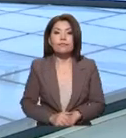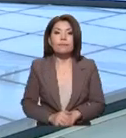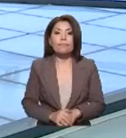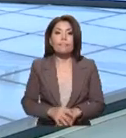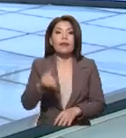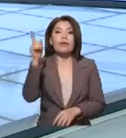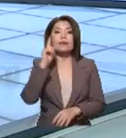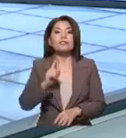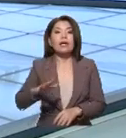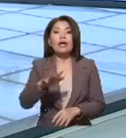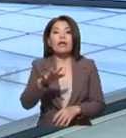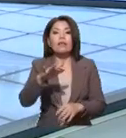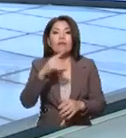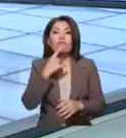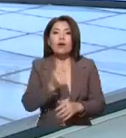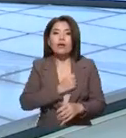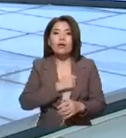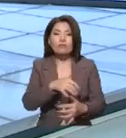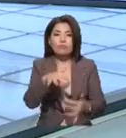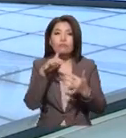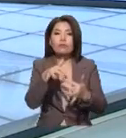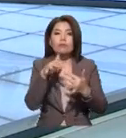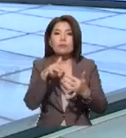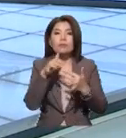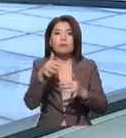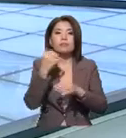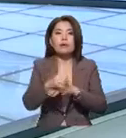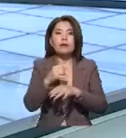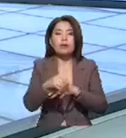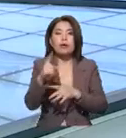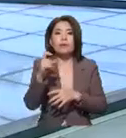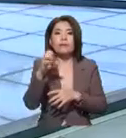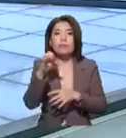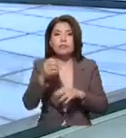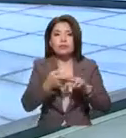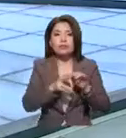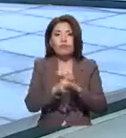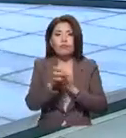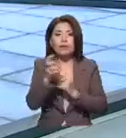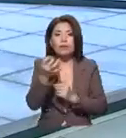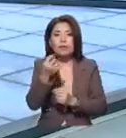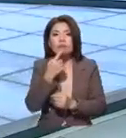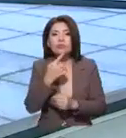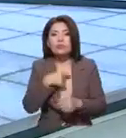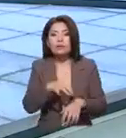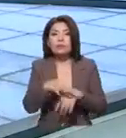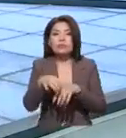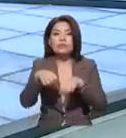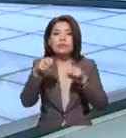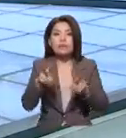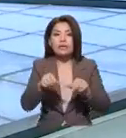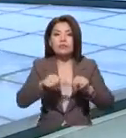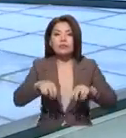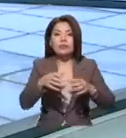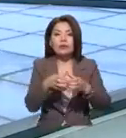Израиль расширяет военную операцию и уже заявил о победах над боевиками «Хамас». В частности, накануне армия обороны ликвидировала ответственного за